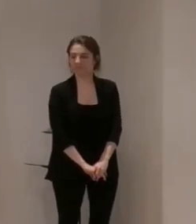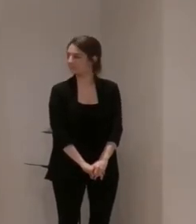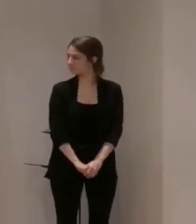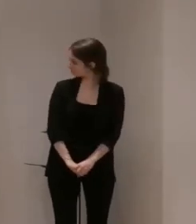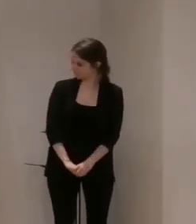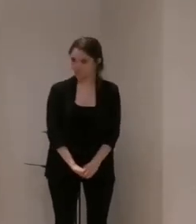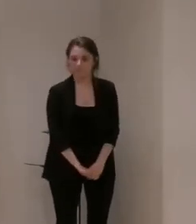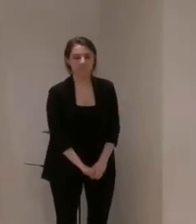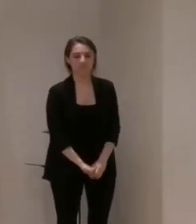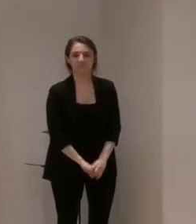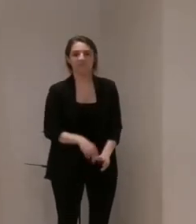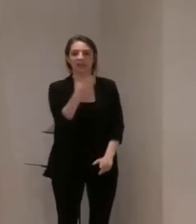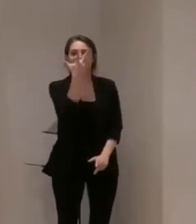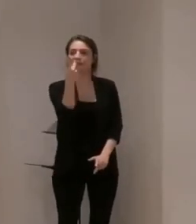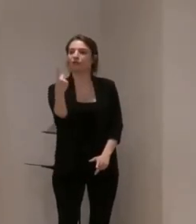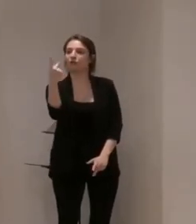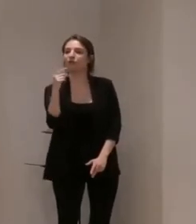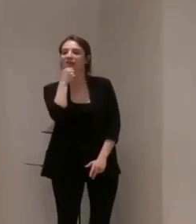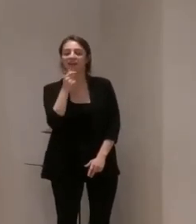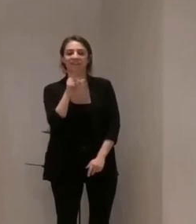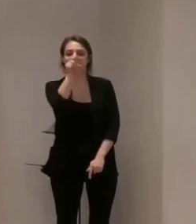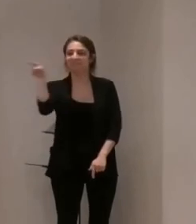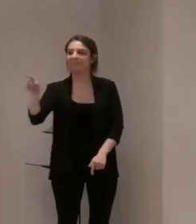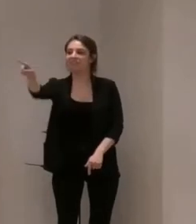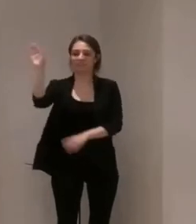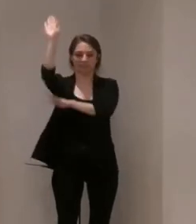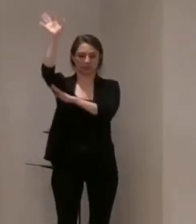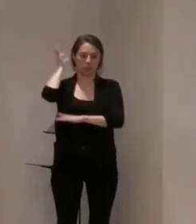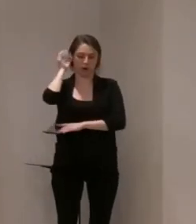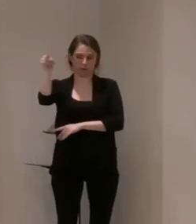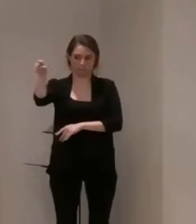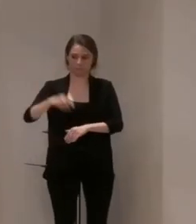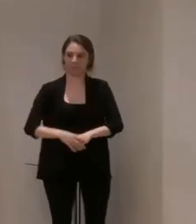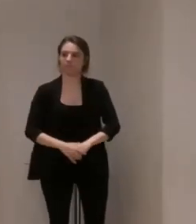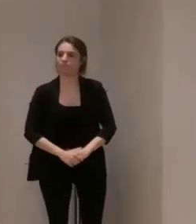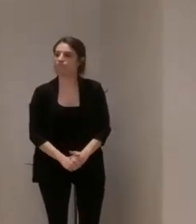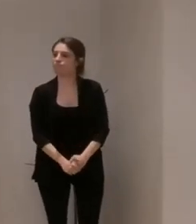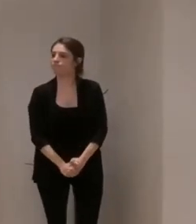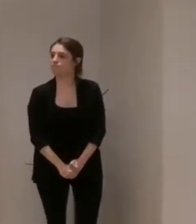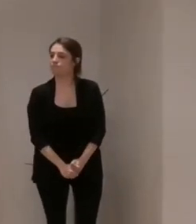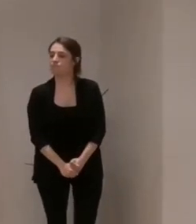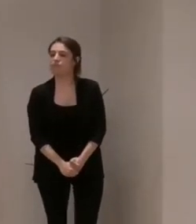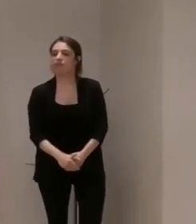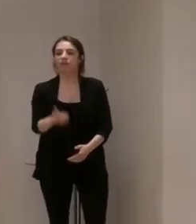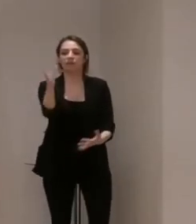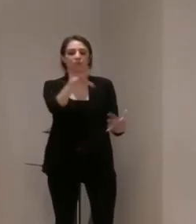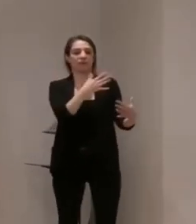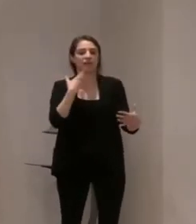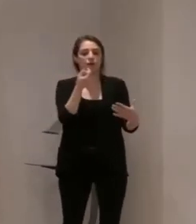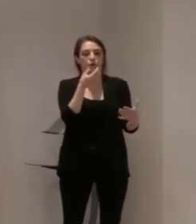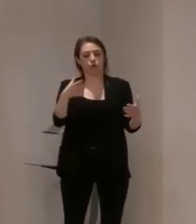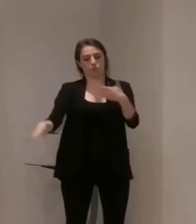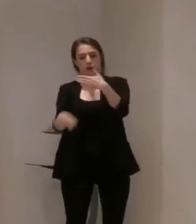Vinga, 3, 2, 1, eh? No? Vinga. Potser per lligar una miqueta el